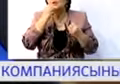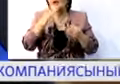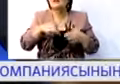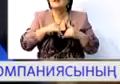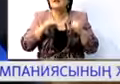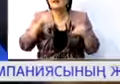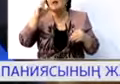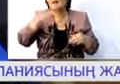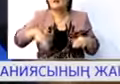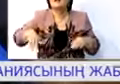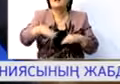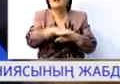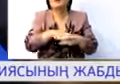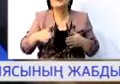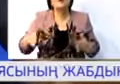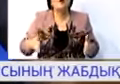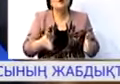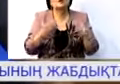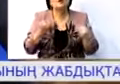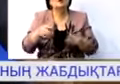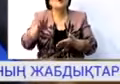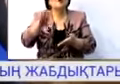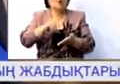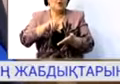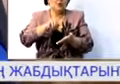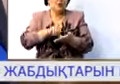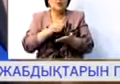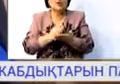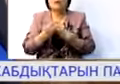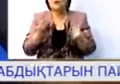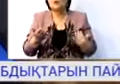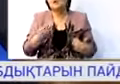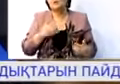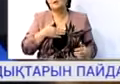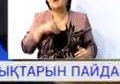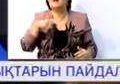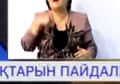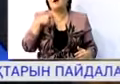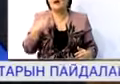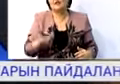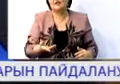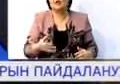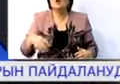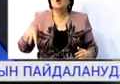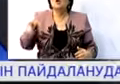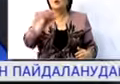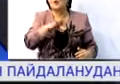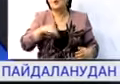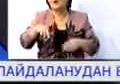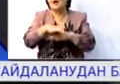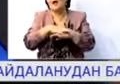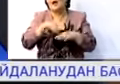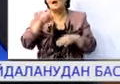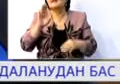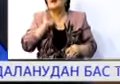еріне, халқына жол көрсеткен, өнеу көрсеткен. Сондықтан да менің айтатыным, бүкіл халықтың